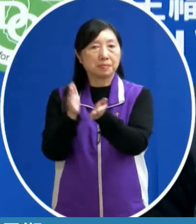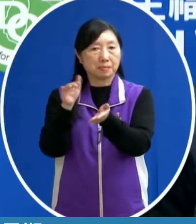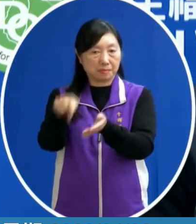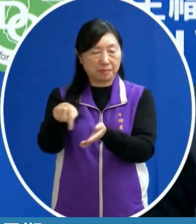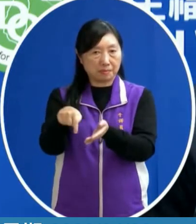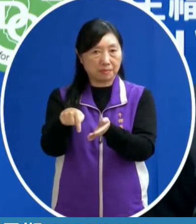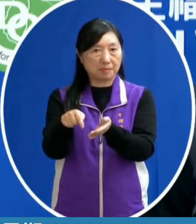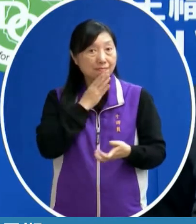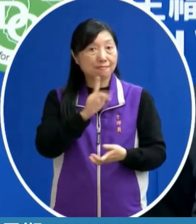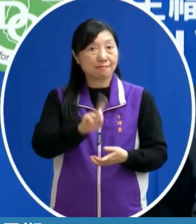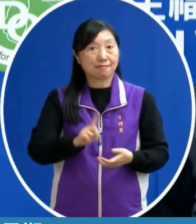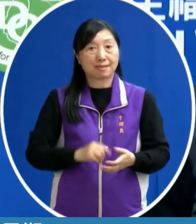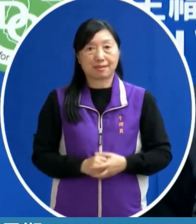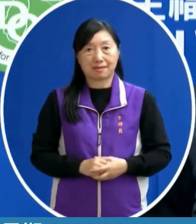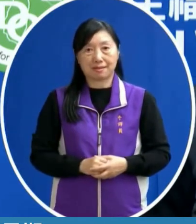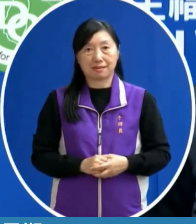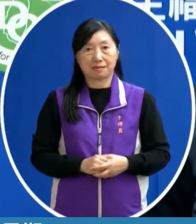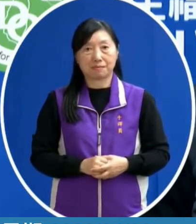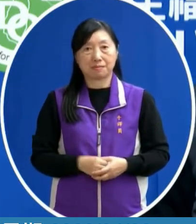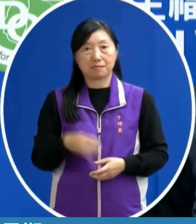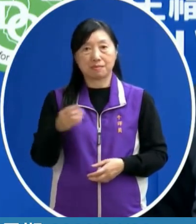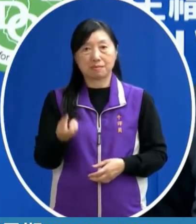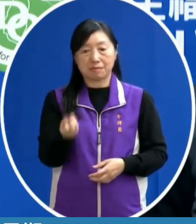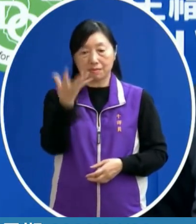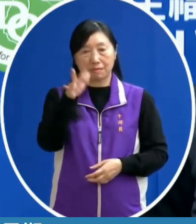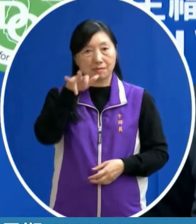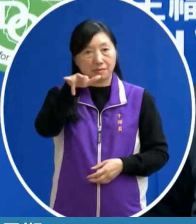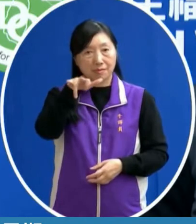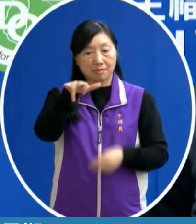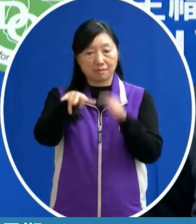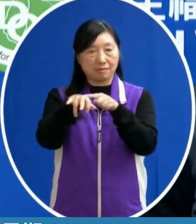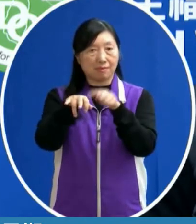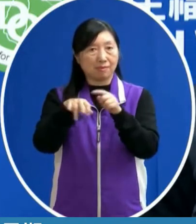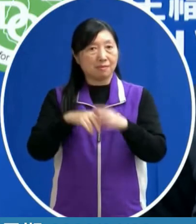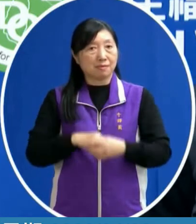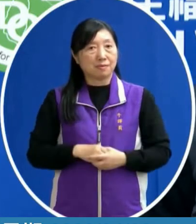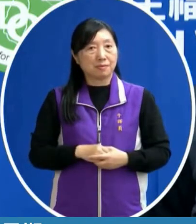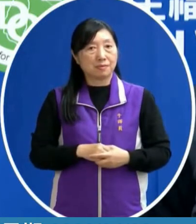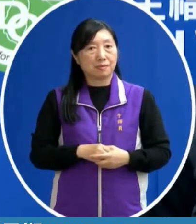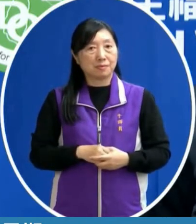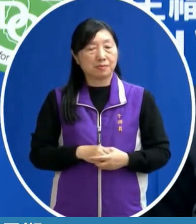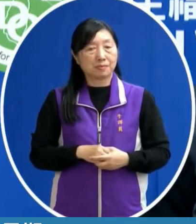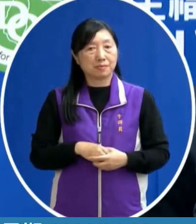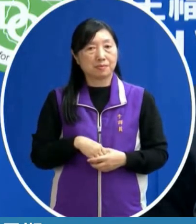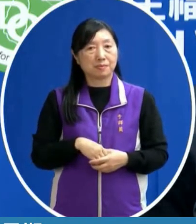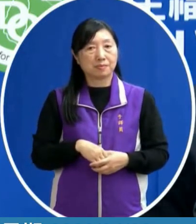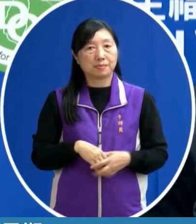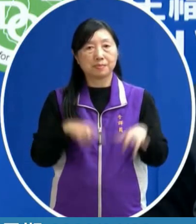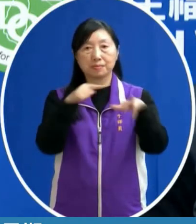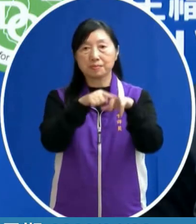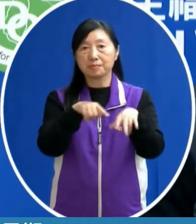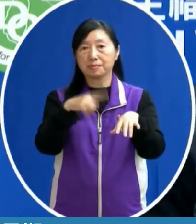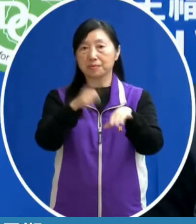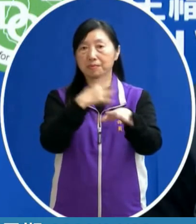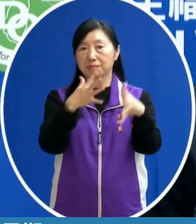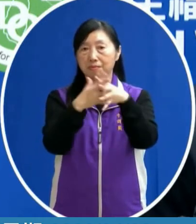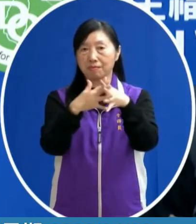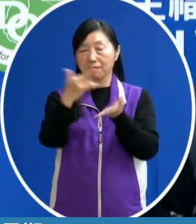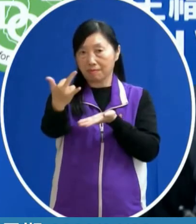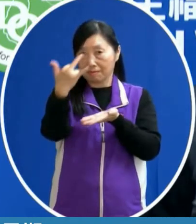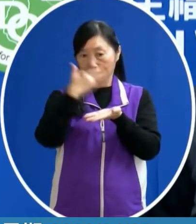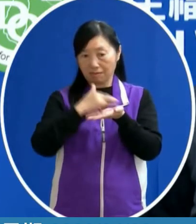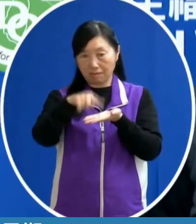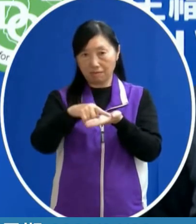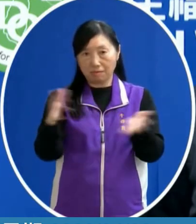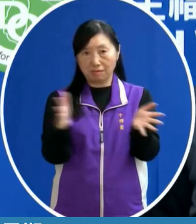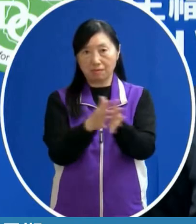那6人死亡。就有关华航哈，华航的班机，那一班里面哈，我们从美国入境的班机哈，总